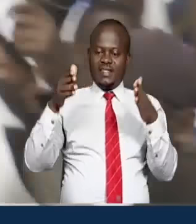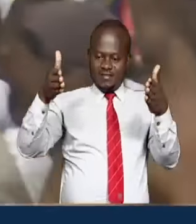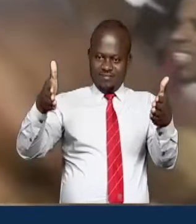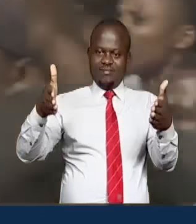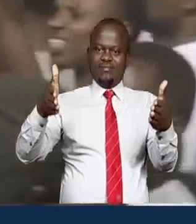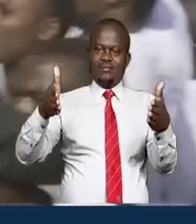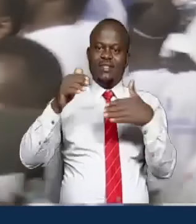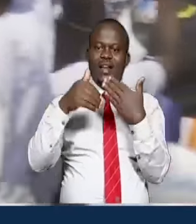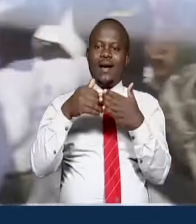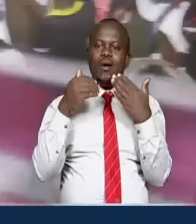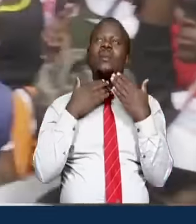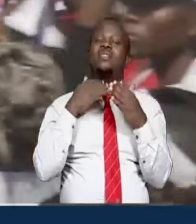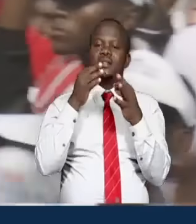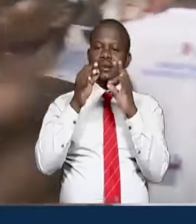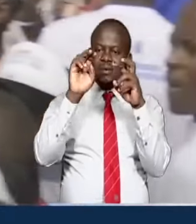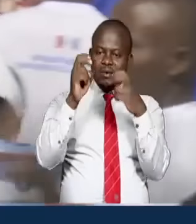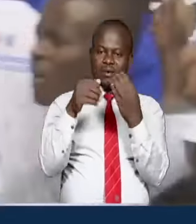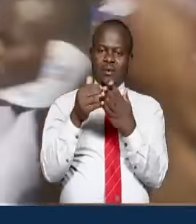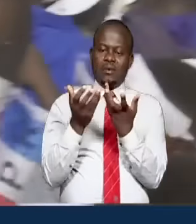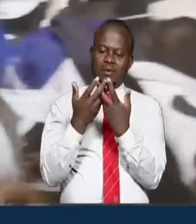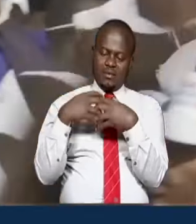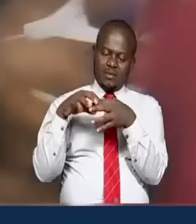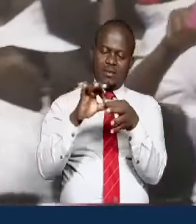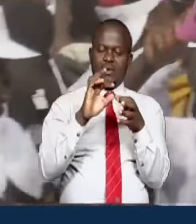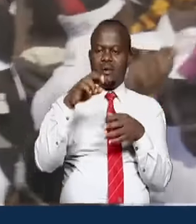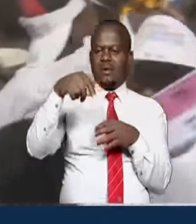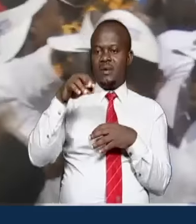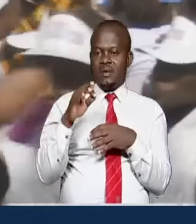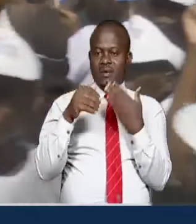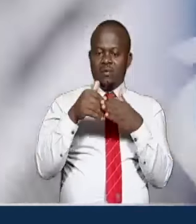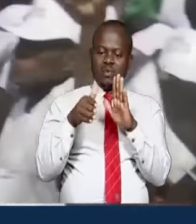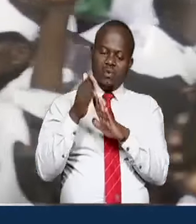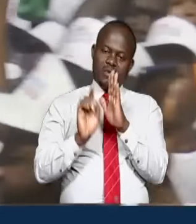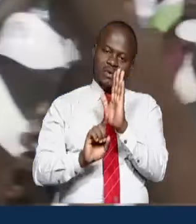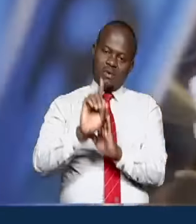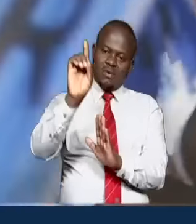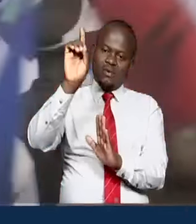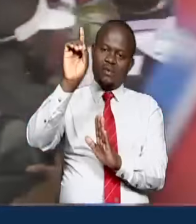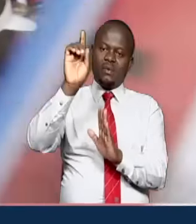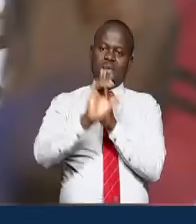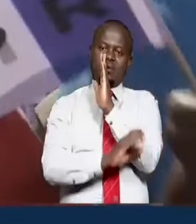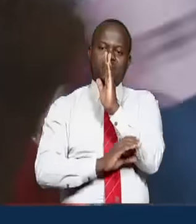Kagame aho bashatse gusobanura ko bifatanyije n'umukandida wa FPR mu mvuduko wo kwihutisha iterambere ry'igihugu